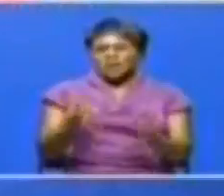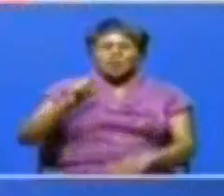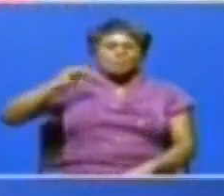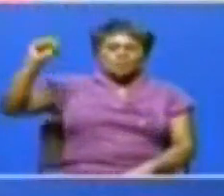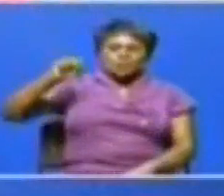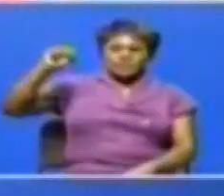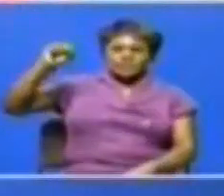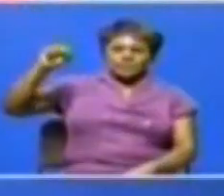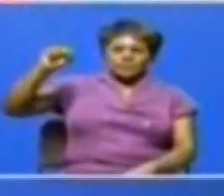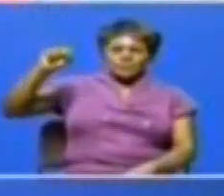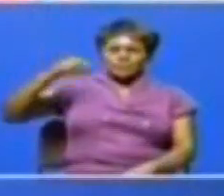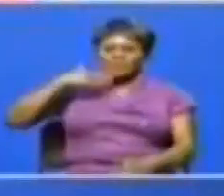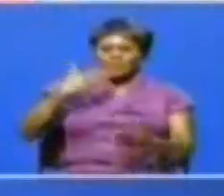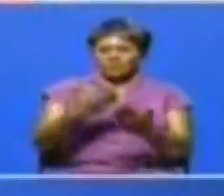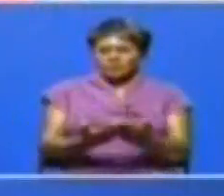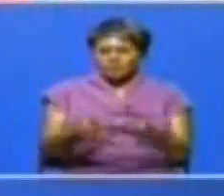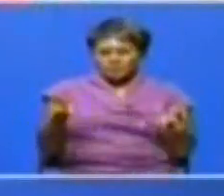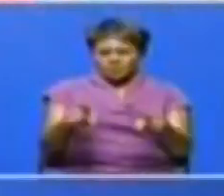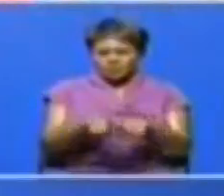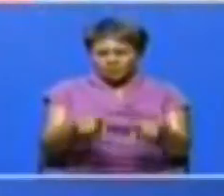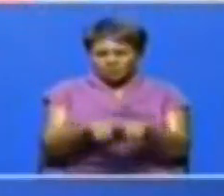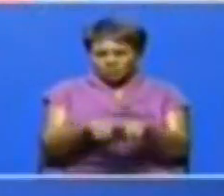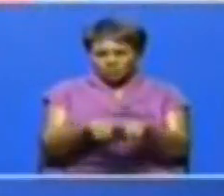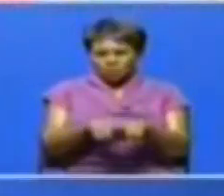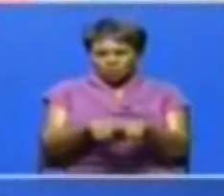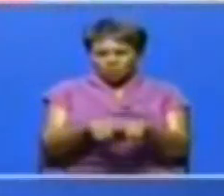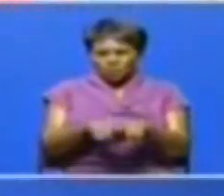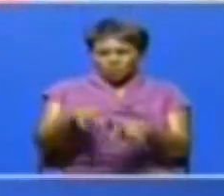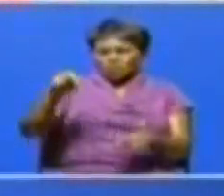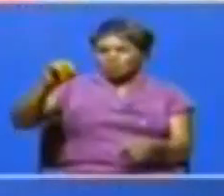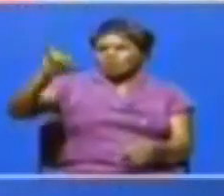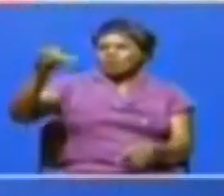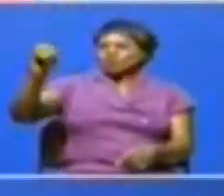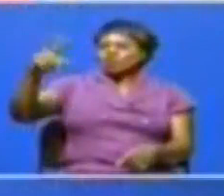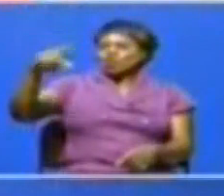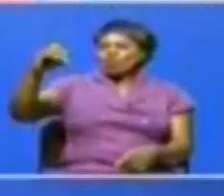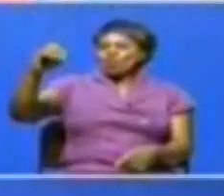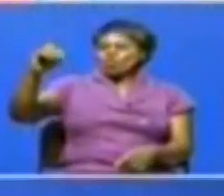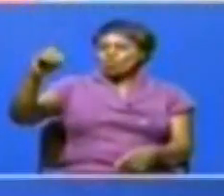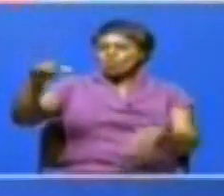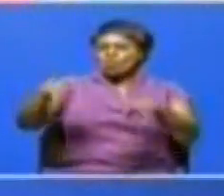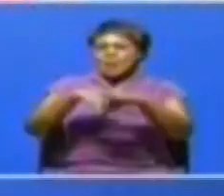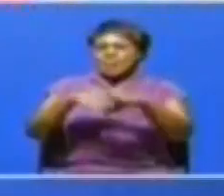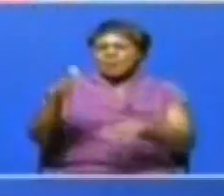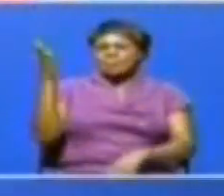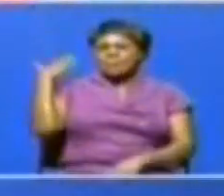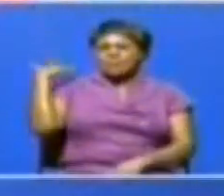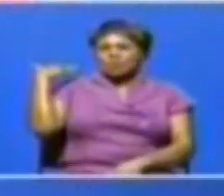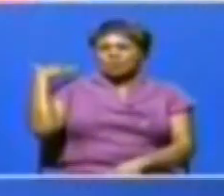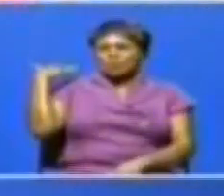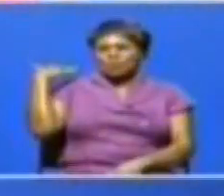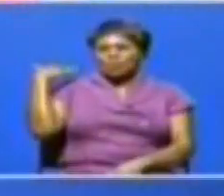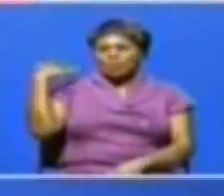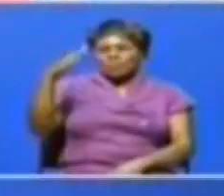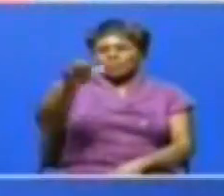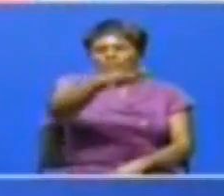siasa na uongozi. Karibu sana. Nashukuru sana. Na pia tuko naye Daktari Barua Njogu ambaye alikuwa mbunge wa Gishugu katika bunge la 11. Shukrani sana kwa